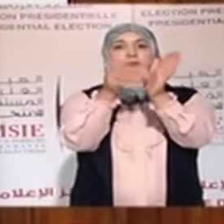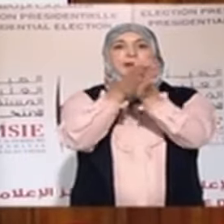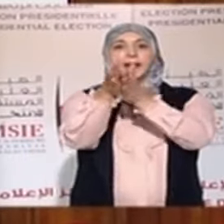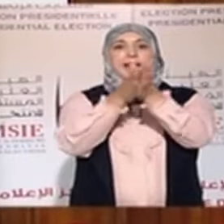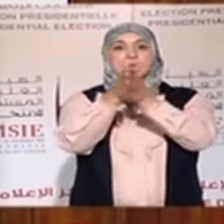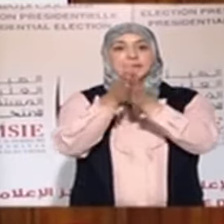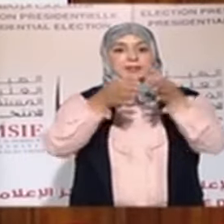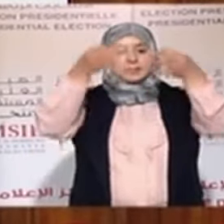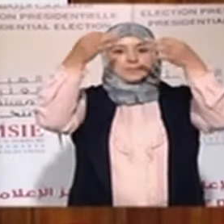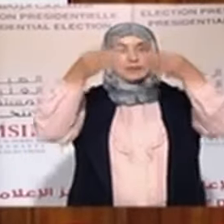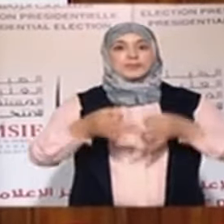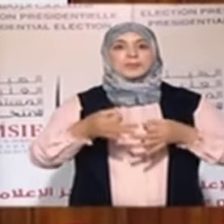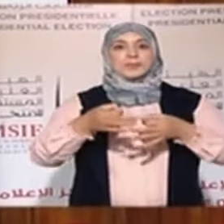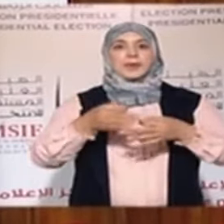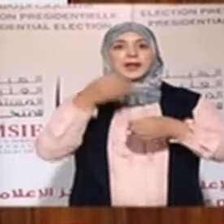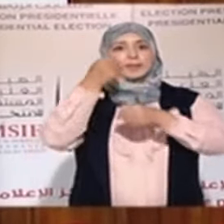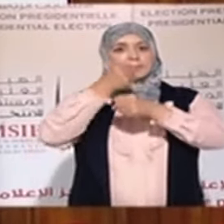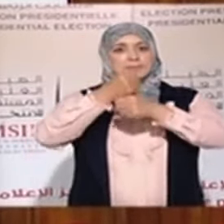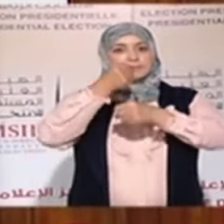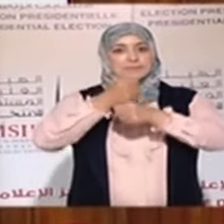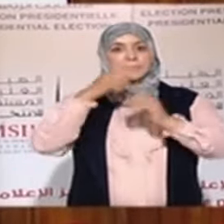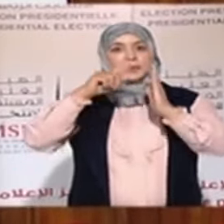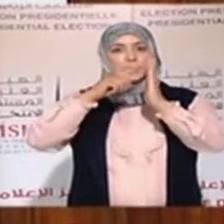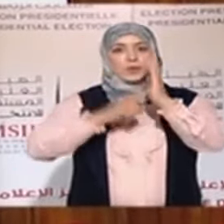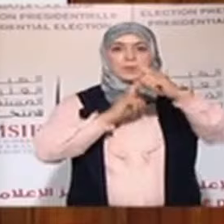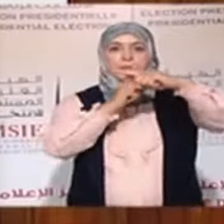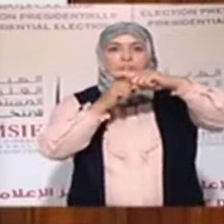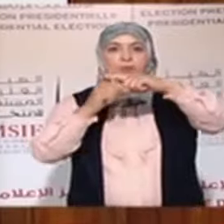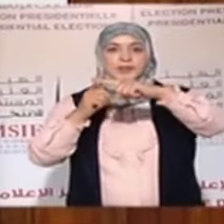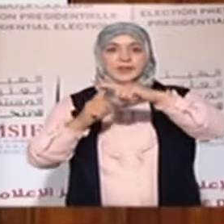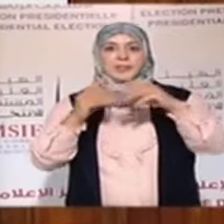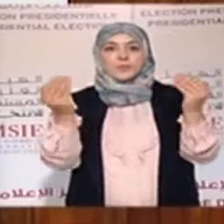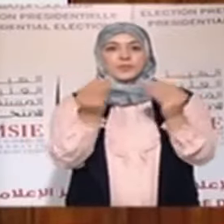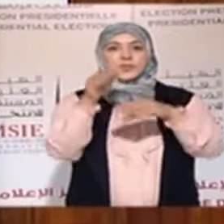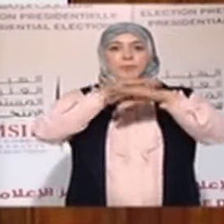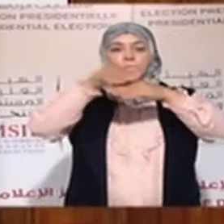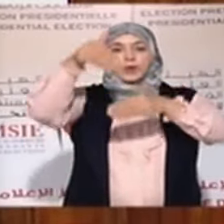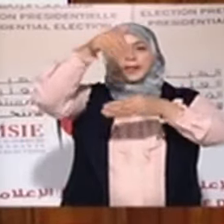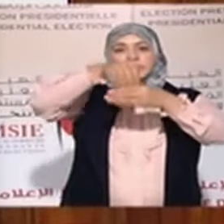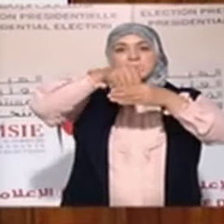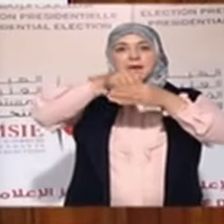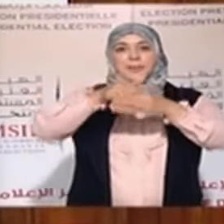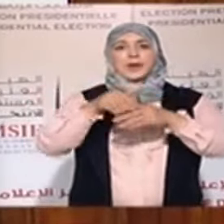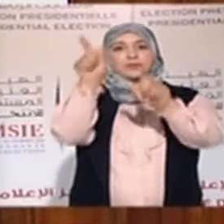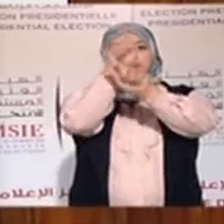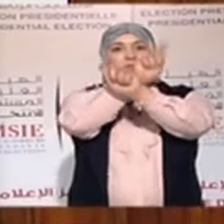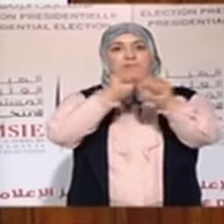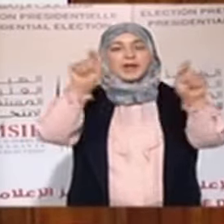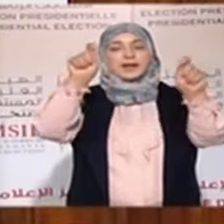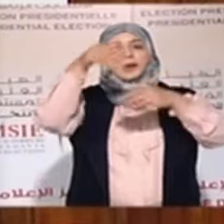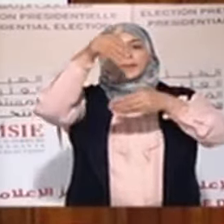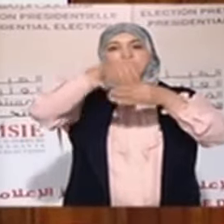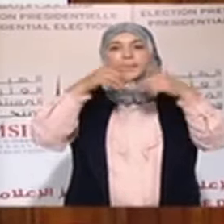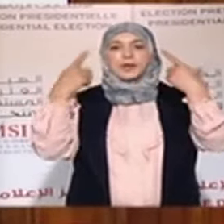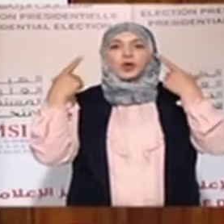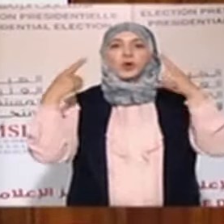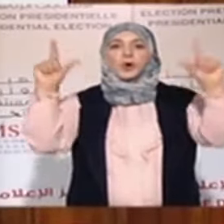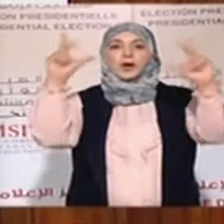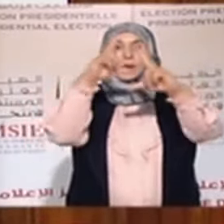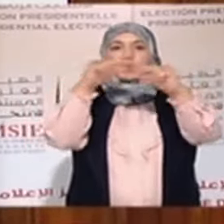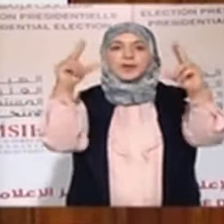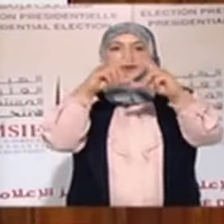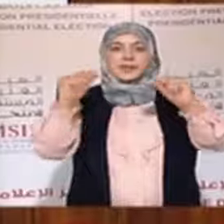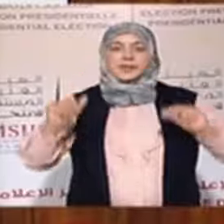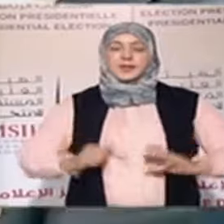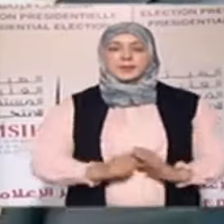كل الحرص على انتهاج الممارسات الفضلى في المجال الانتخابي وضمان انتخابات حرة ونزيهة